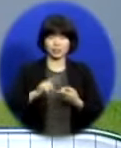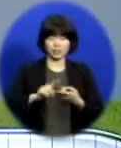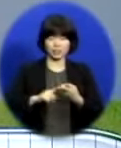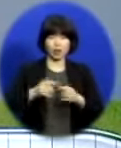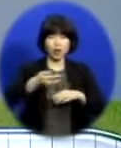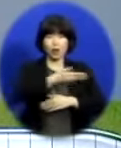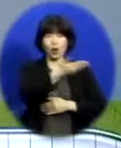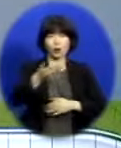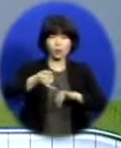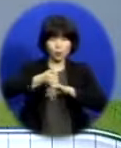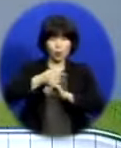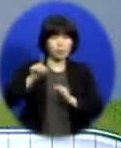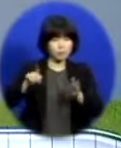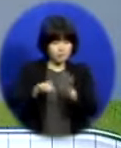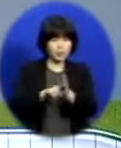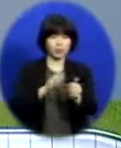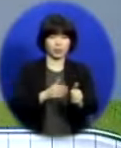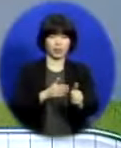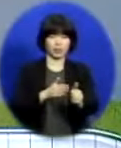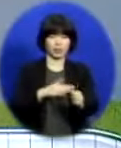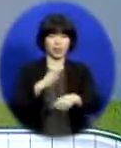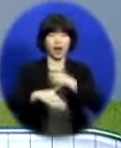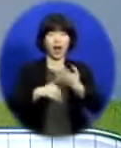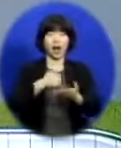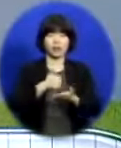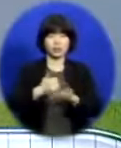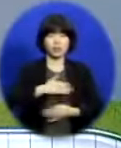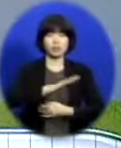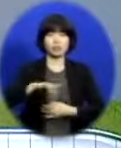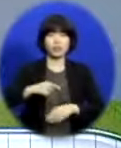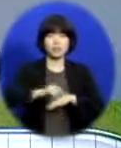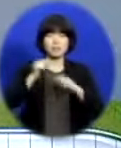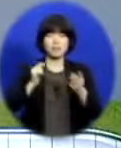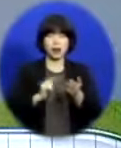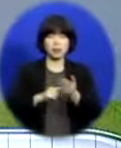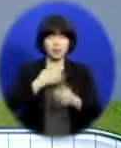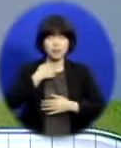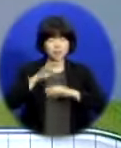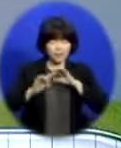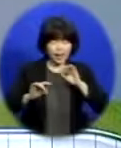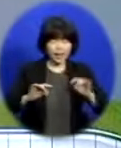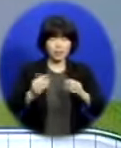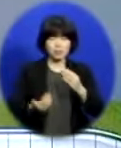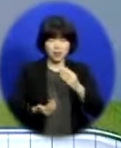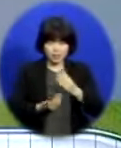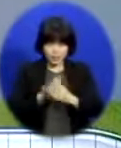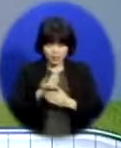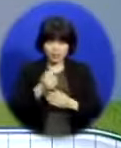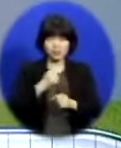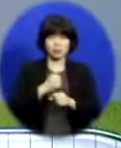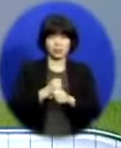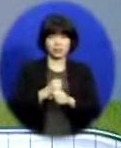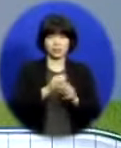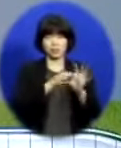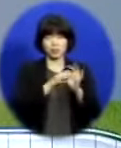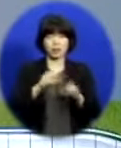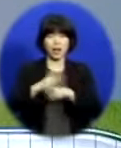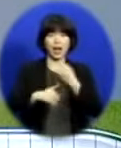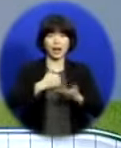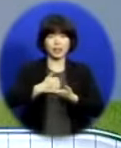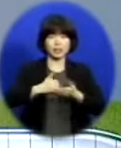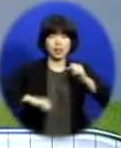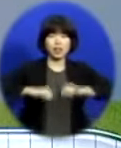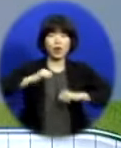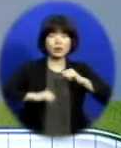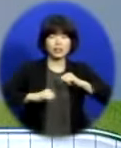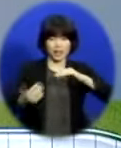꼭 믿으시기 바랍니다 하나님은 우리의 마음에 갈급함을 일으키시는 하나님의 역사를 이루시기